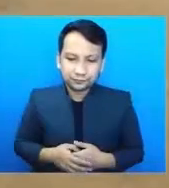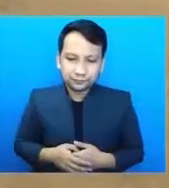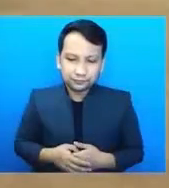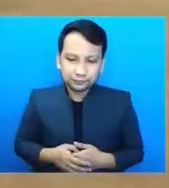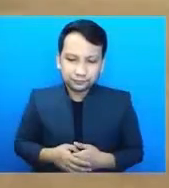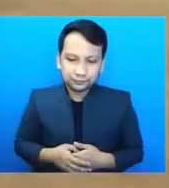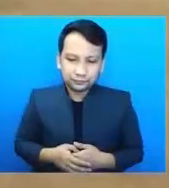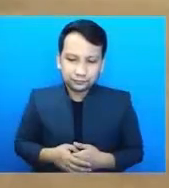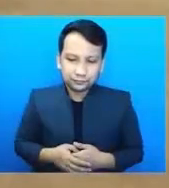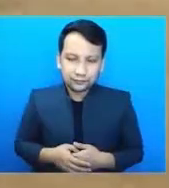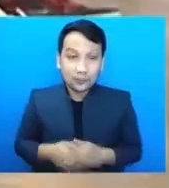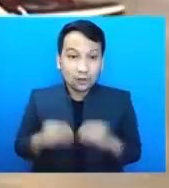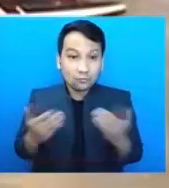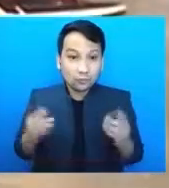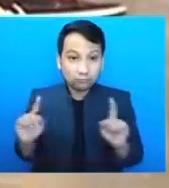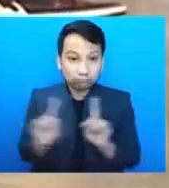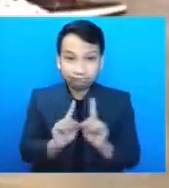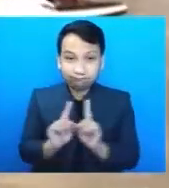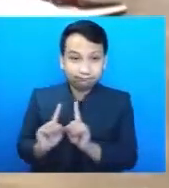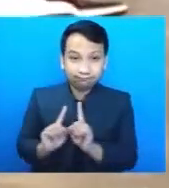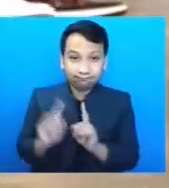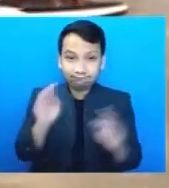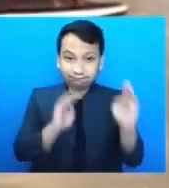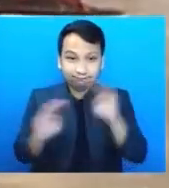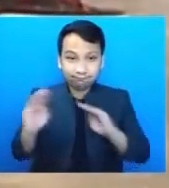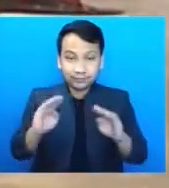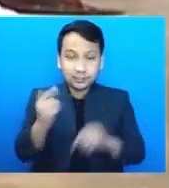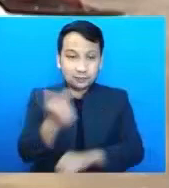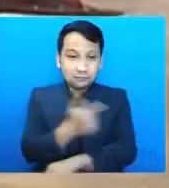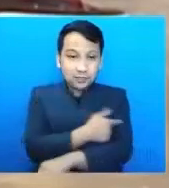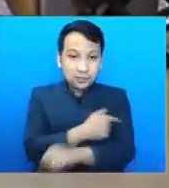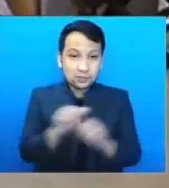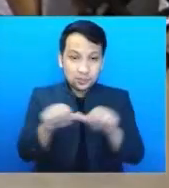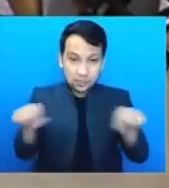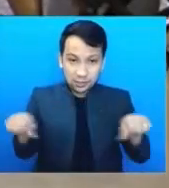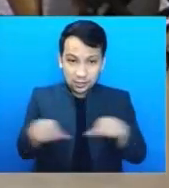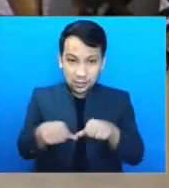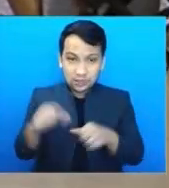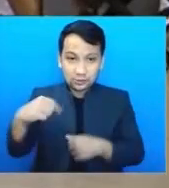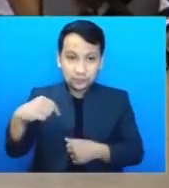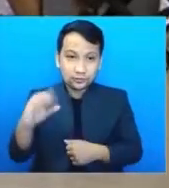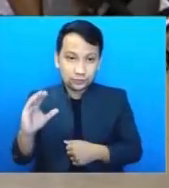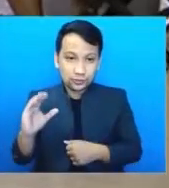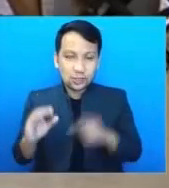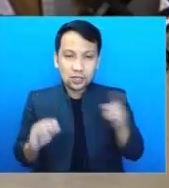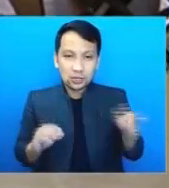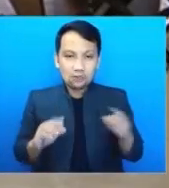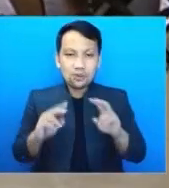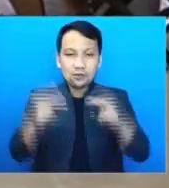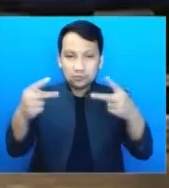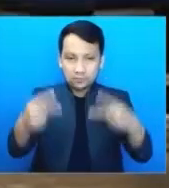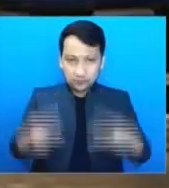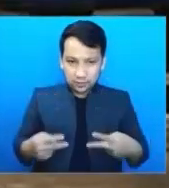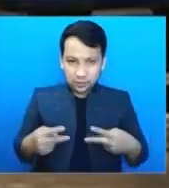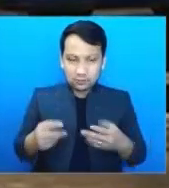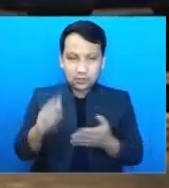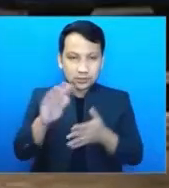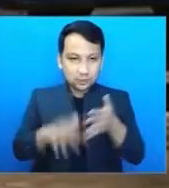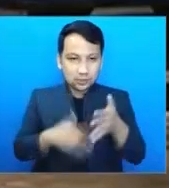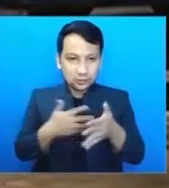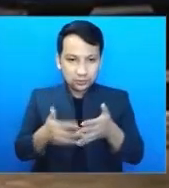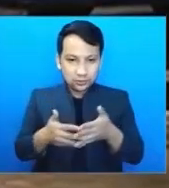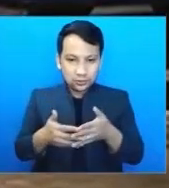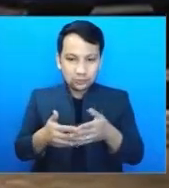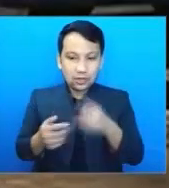Walang siksikan o gulo sa mga vaccination sites sa Quezon City. By online appointment lang kasi ang sistema ng